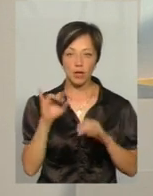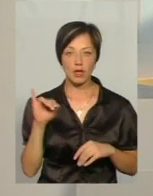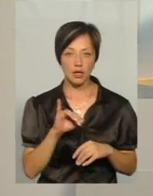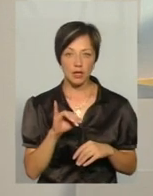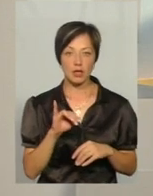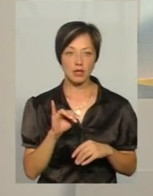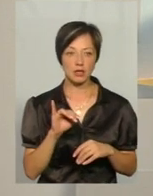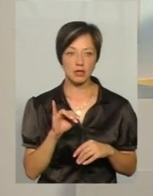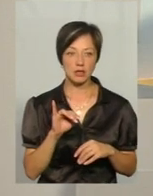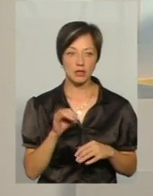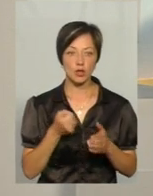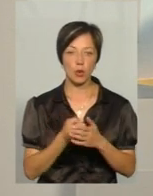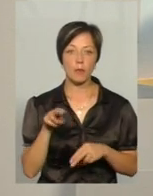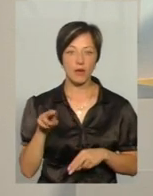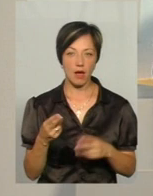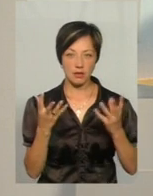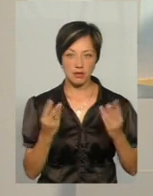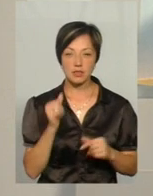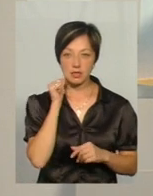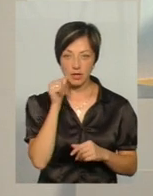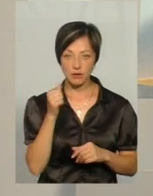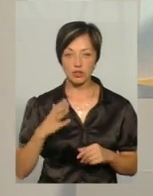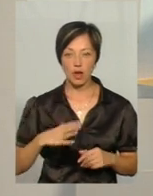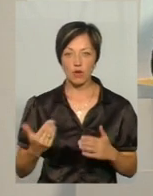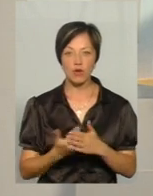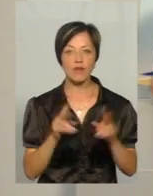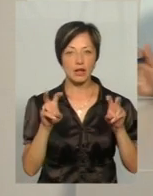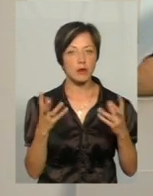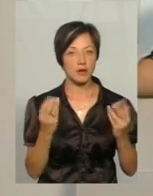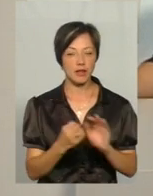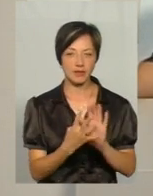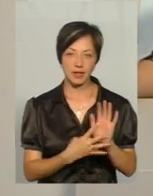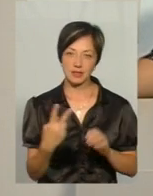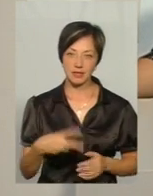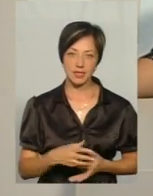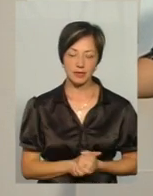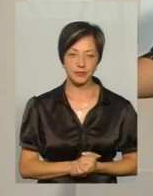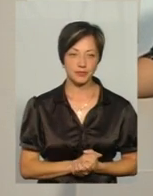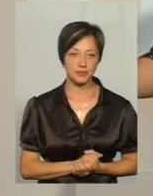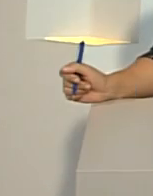до п'ятниці. Але ще завтра на вас чекає нова тема дня о 19.20.